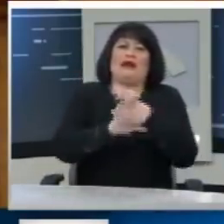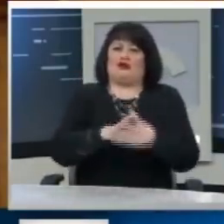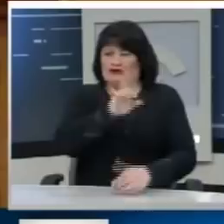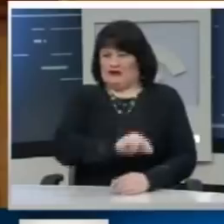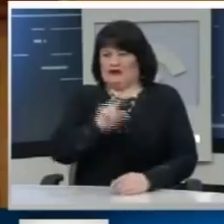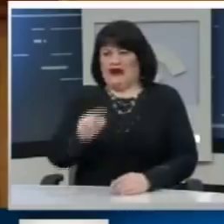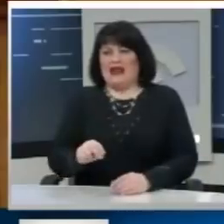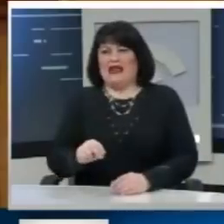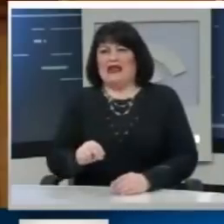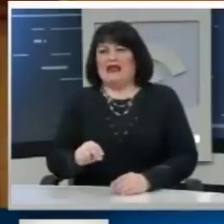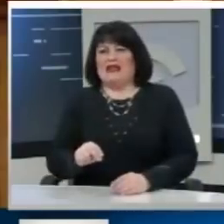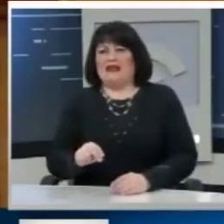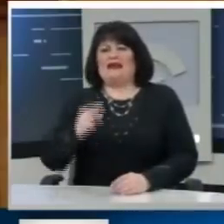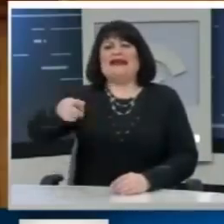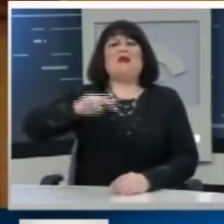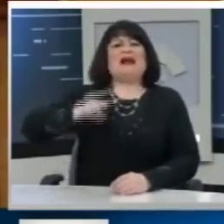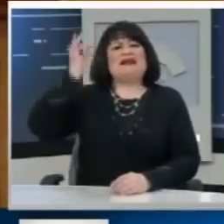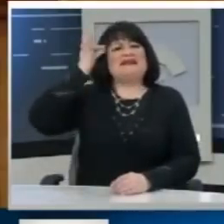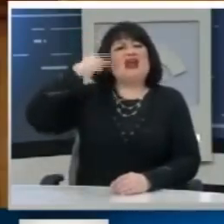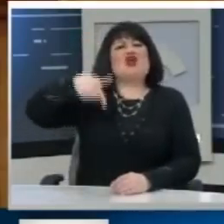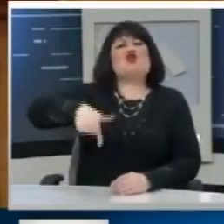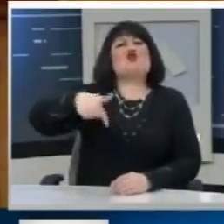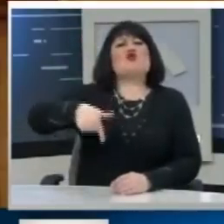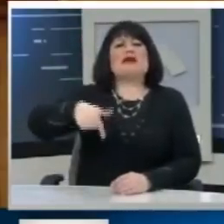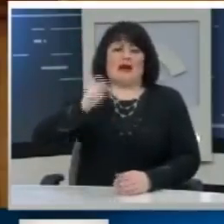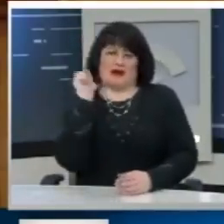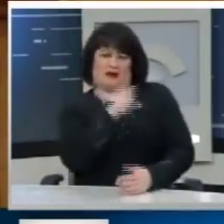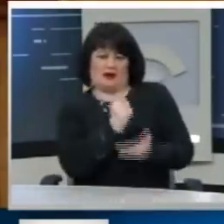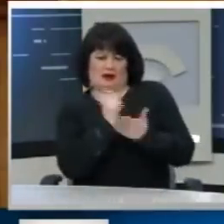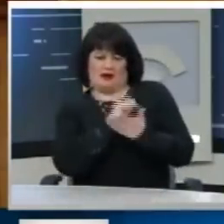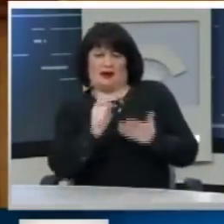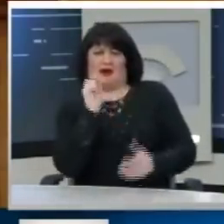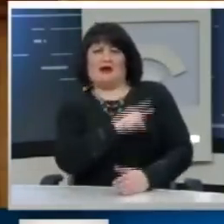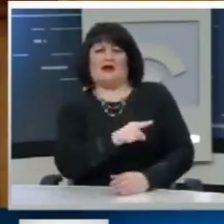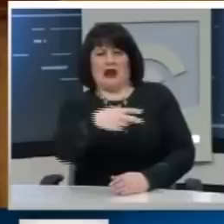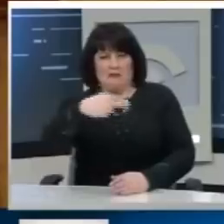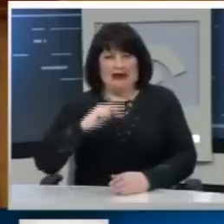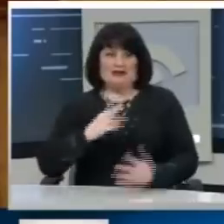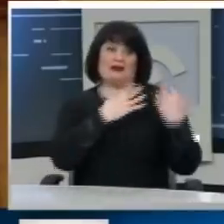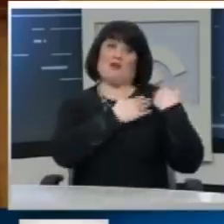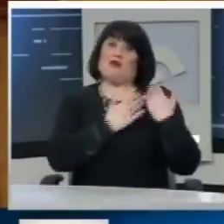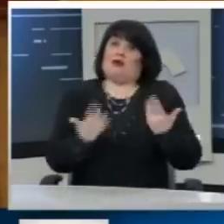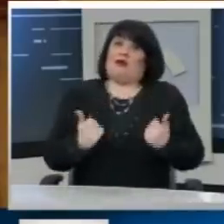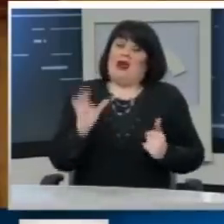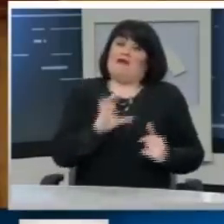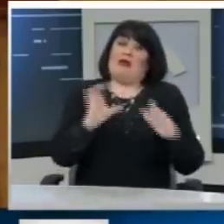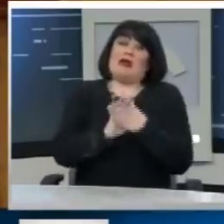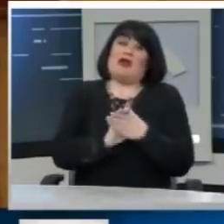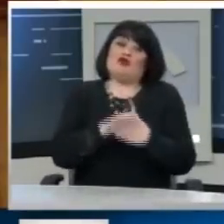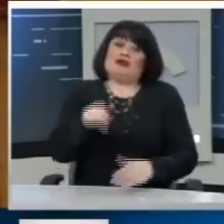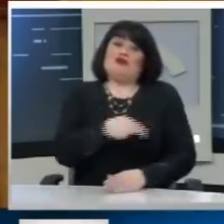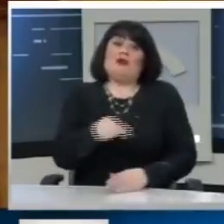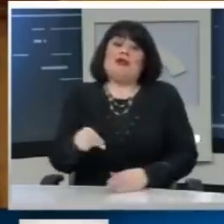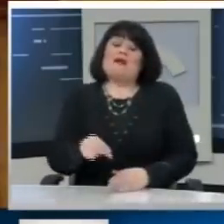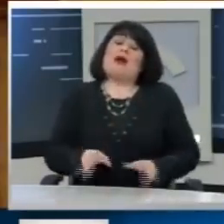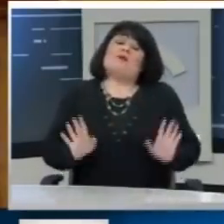έκαναν. Και μας απάντησε ο Γιούγκερ όταν στείλαμε επιστολή. Ακούστε, δεν έχει αρμοδιότητα η Ευρωπαϊκή Ένωση να